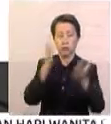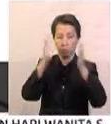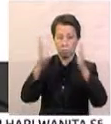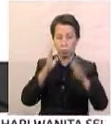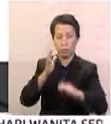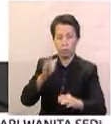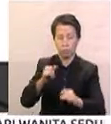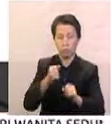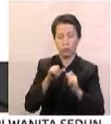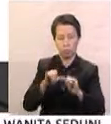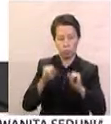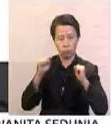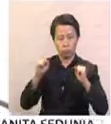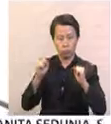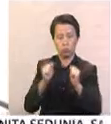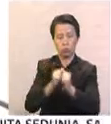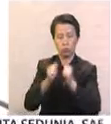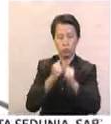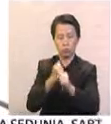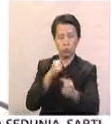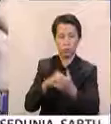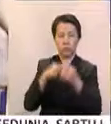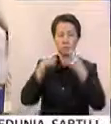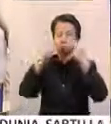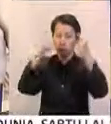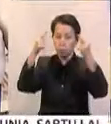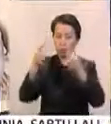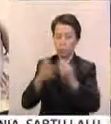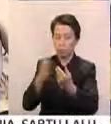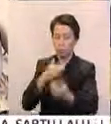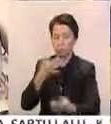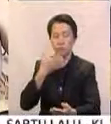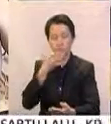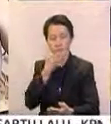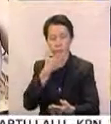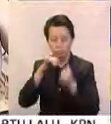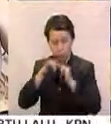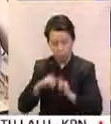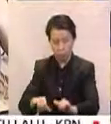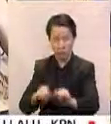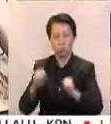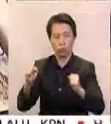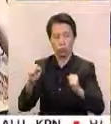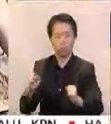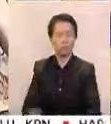dijangkakan terus kukuh tahun ini dengan kecairan domestik dan infrastruktur pasaran modal yang kekal utuh.